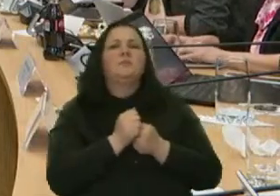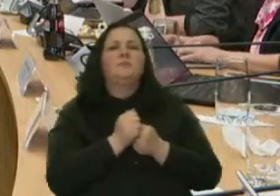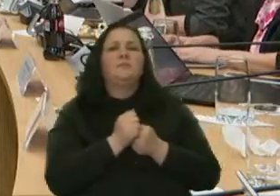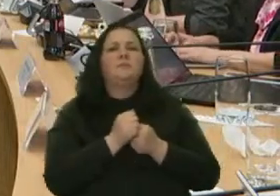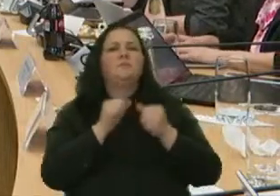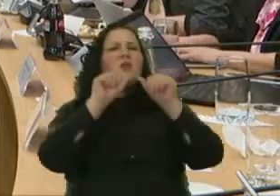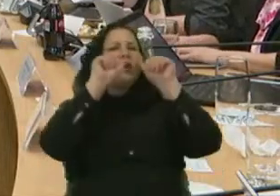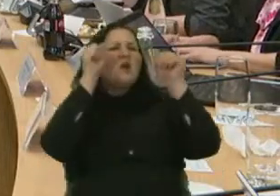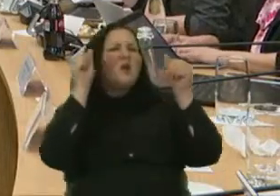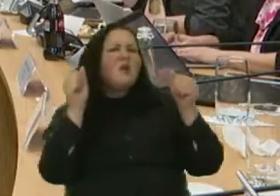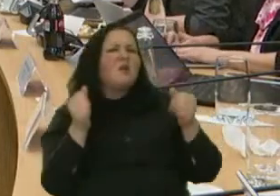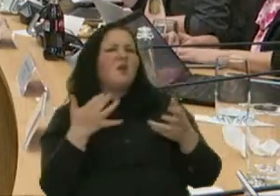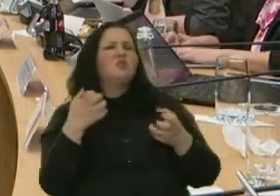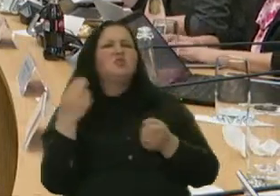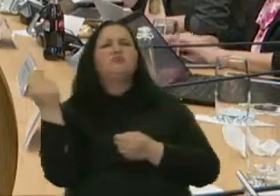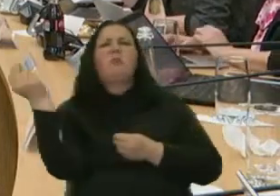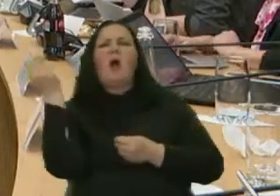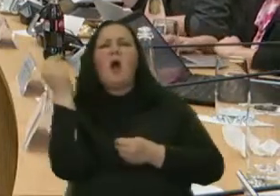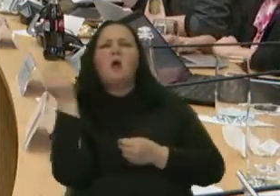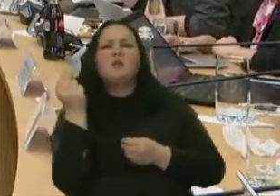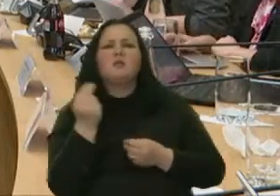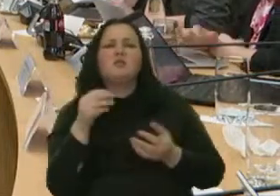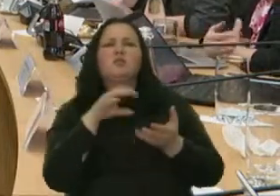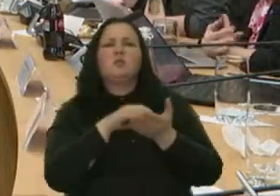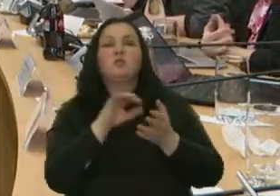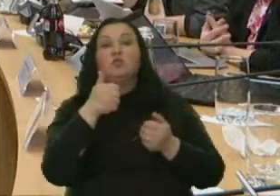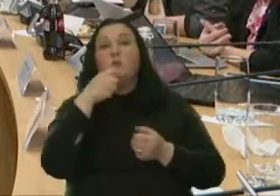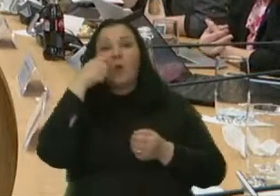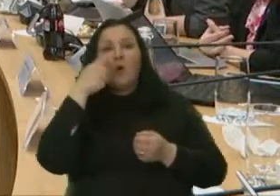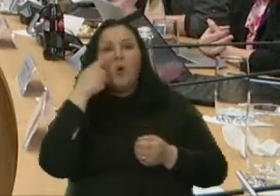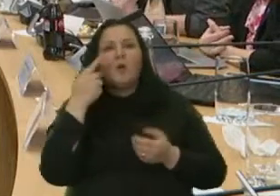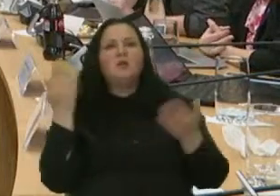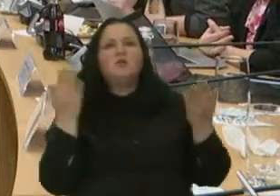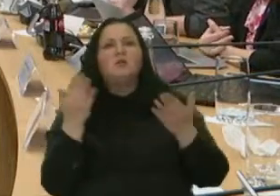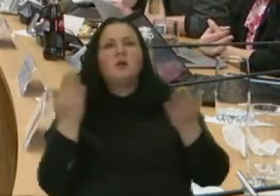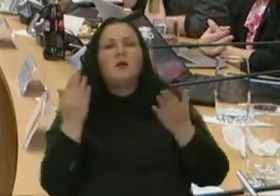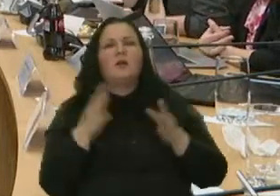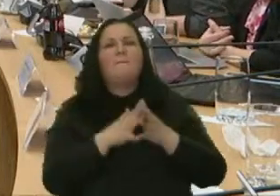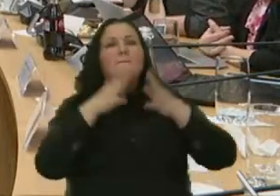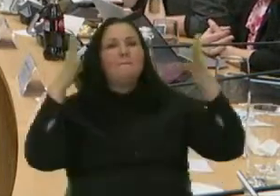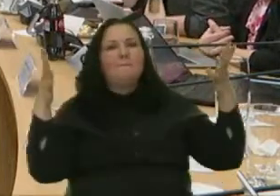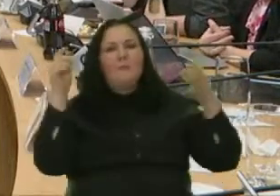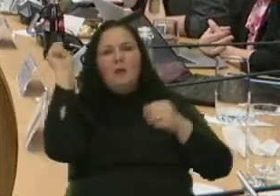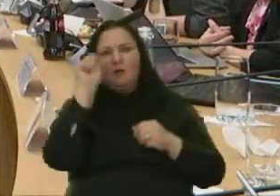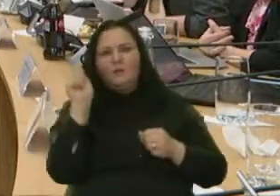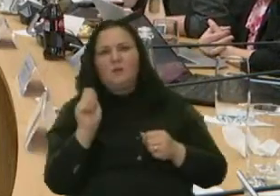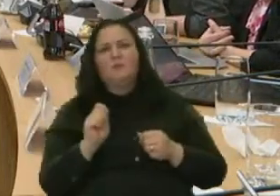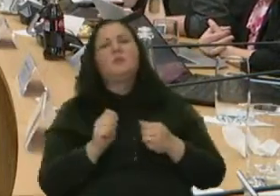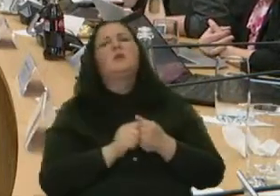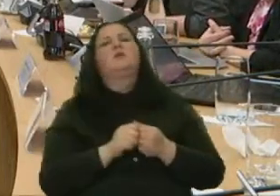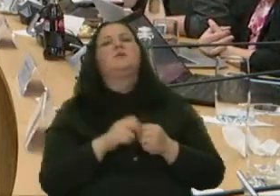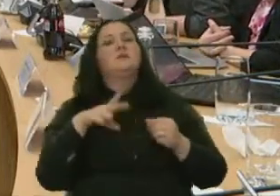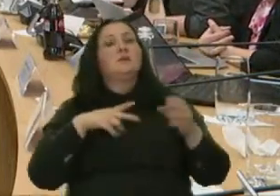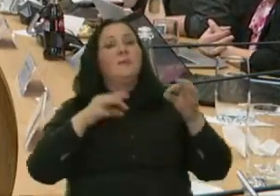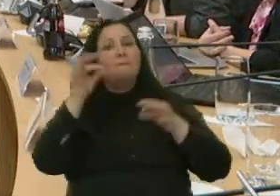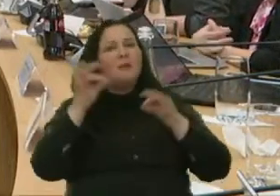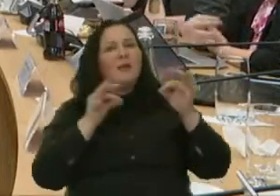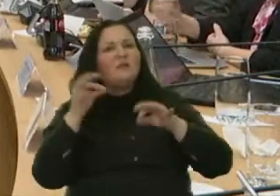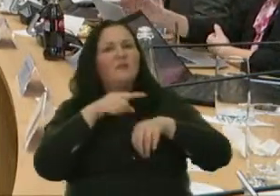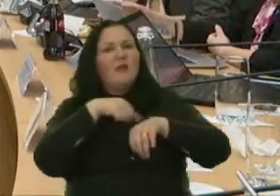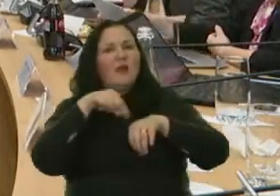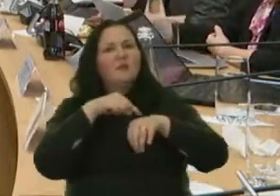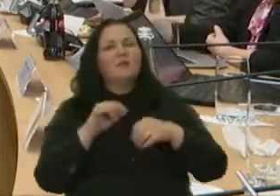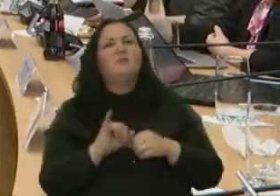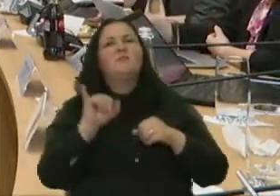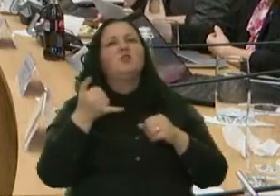creatorii și artiștii locali și un oraș în care marile proiecte de infrastructură sunt planificate la timp